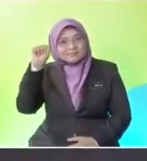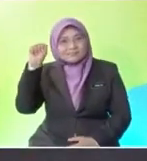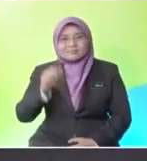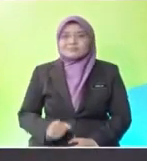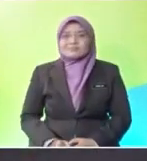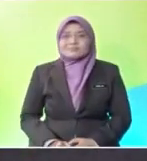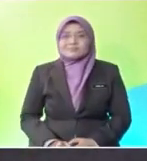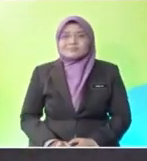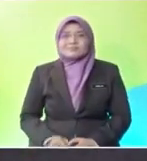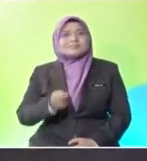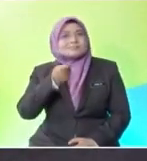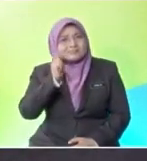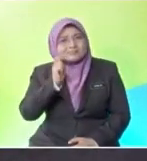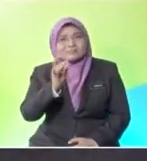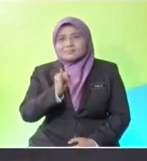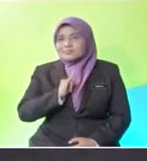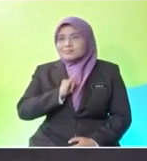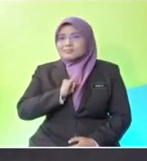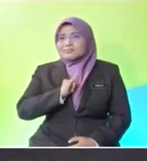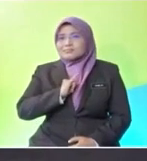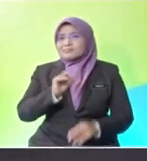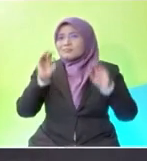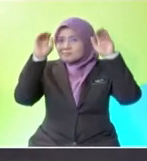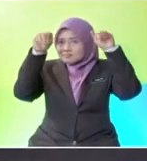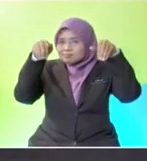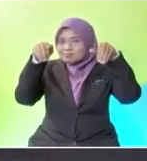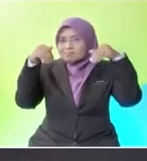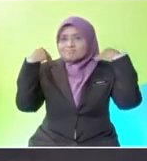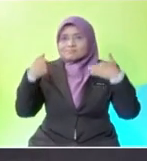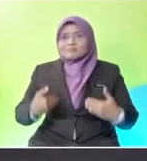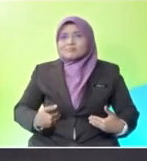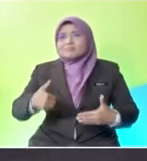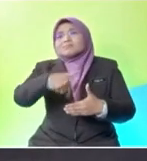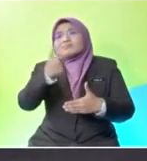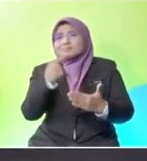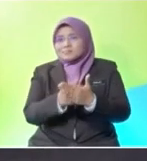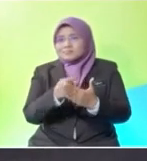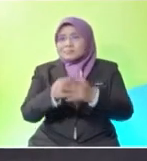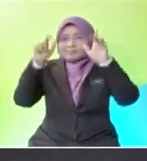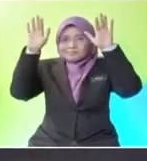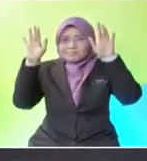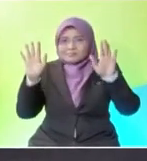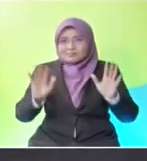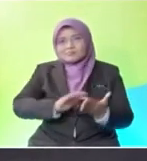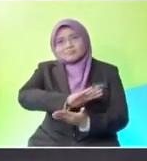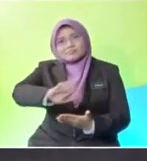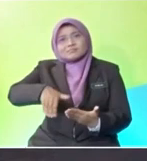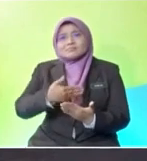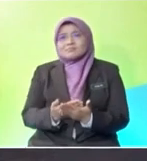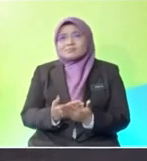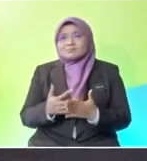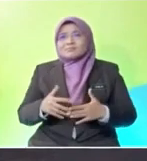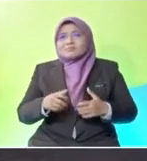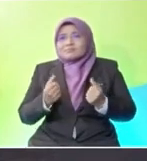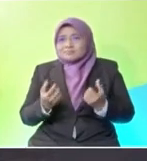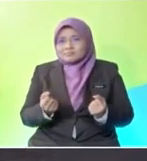cuma baju Kalua Tengah sibuk belajar tadi tak dengar pula Bunyi Hujan habis basah baju saya macam mana kita selesaikan